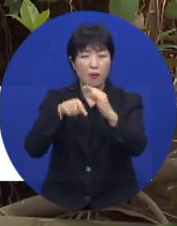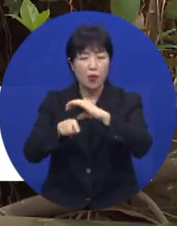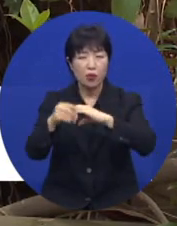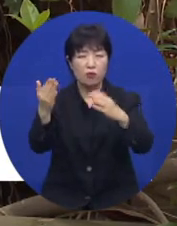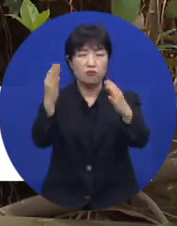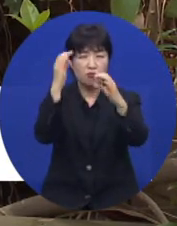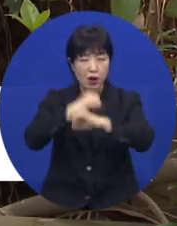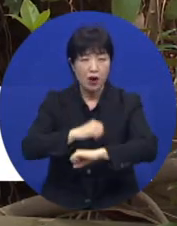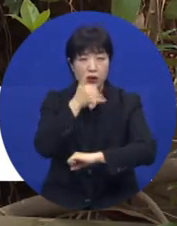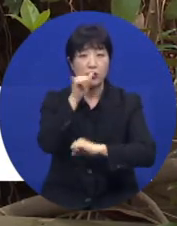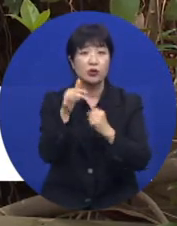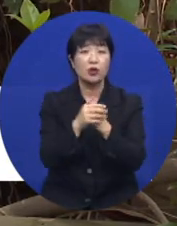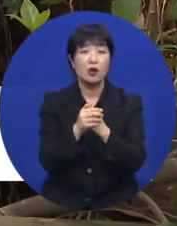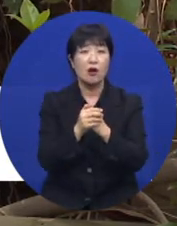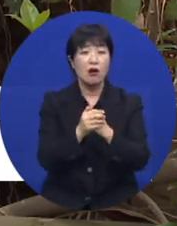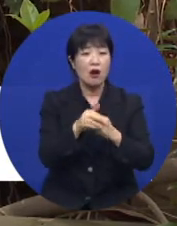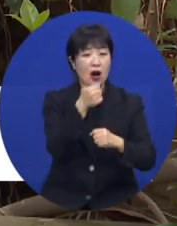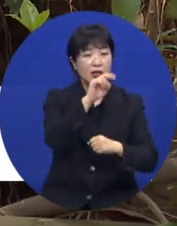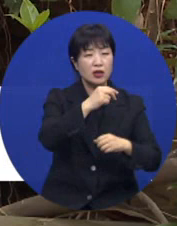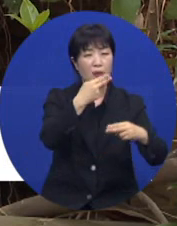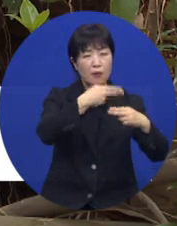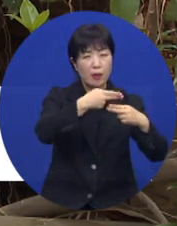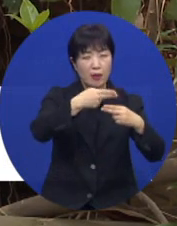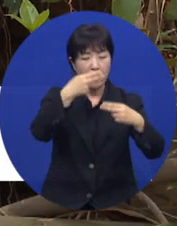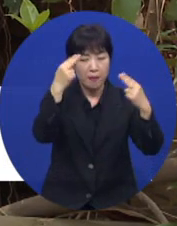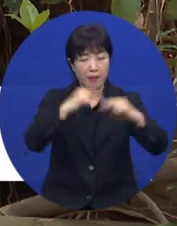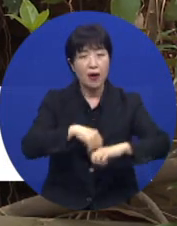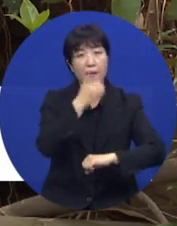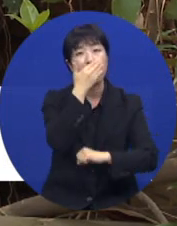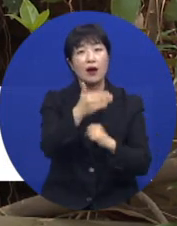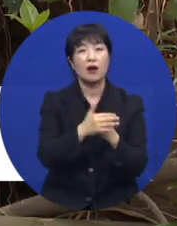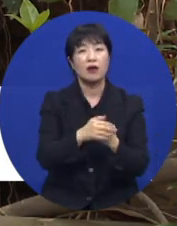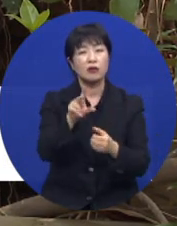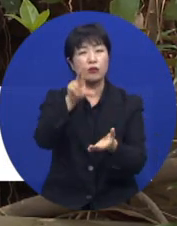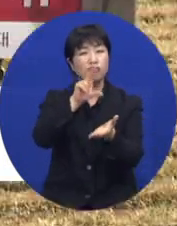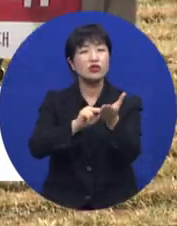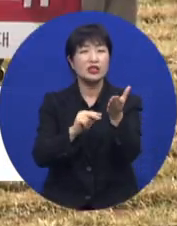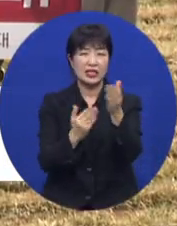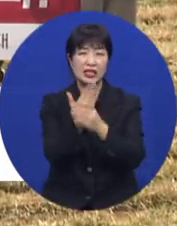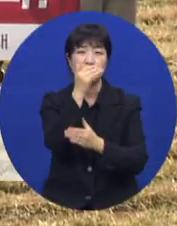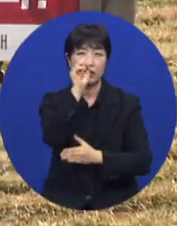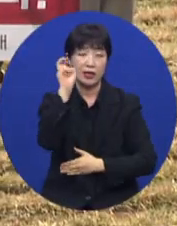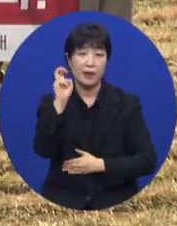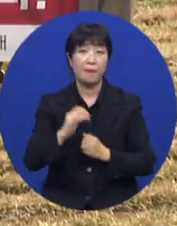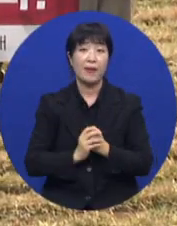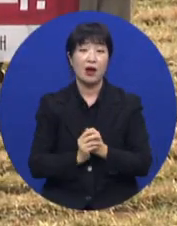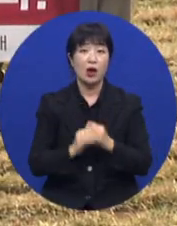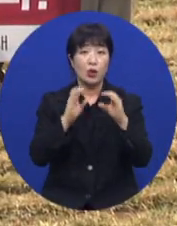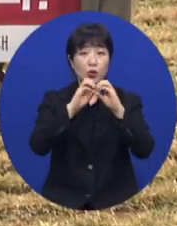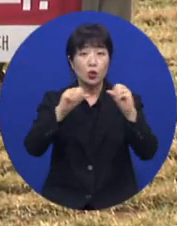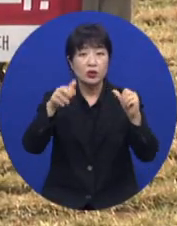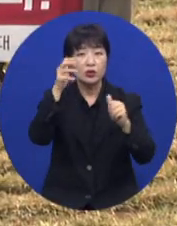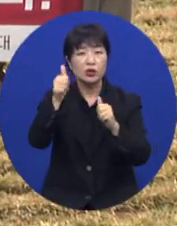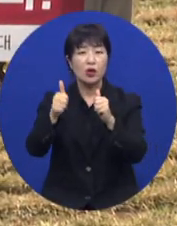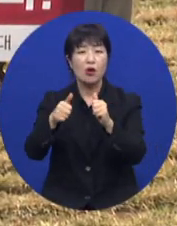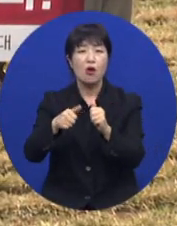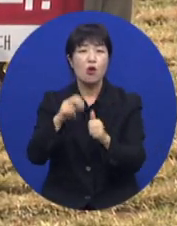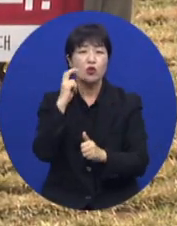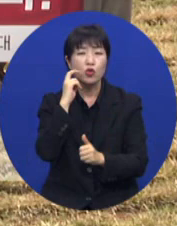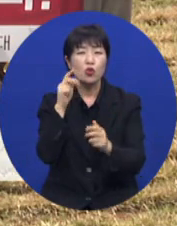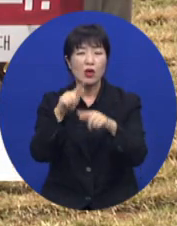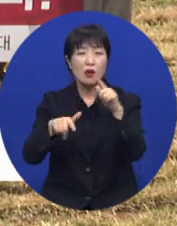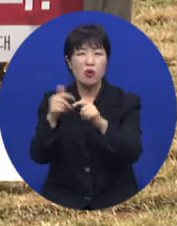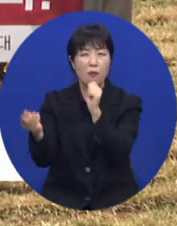더불어서 한천이 한쪽이 붕괴될 수 있다. 그런 문제가 발생할 수 있습니다. 토지지들도 소나무 수천 그루를